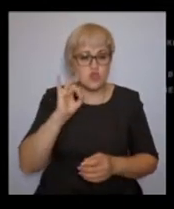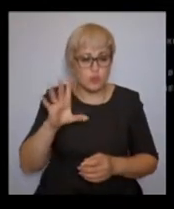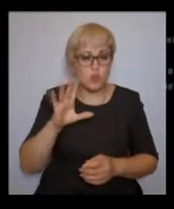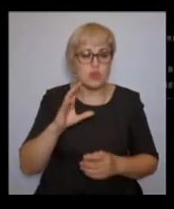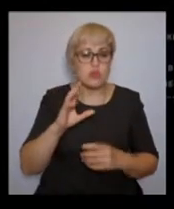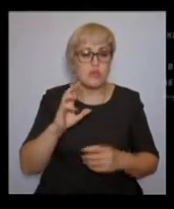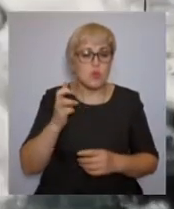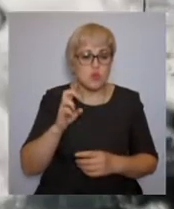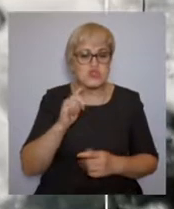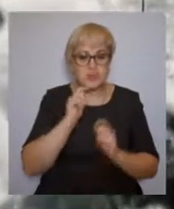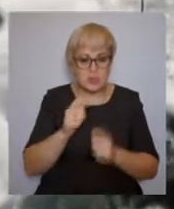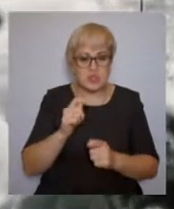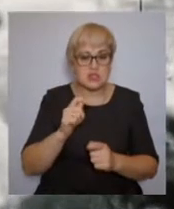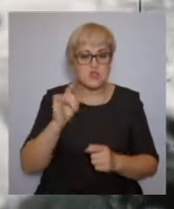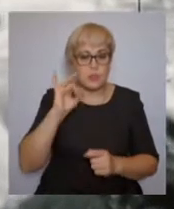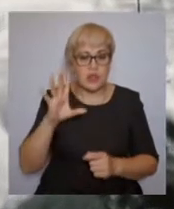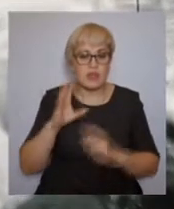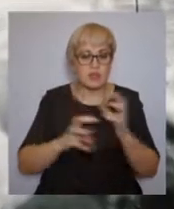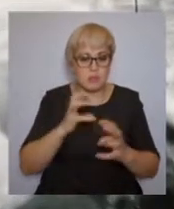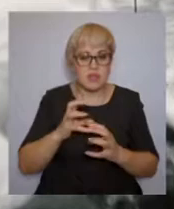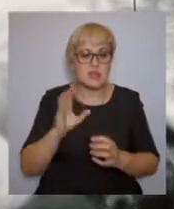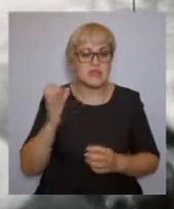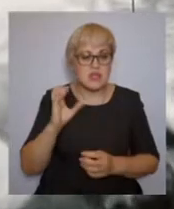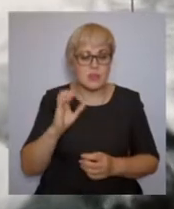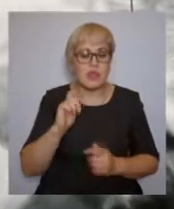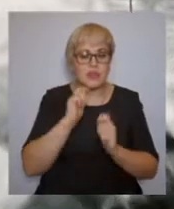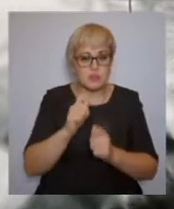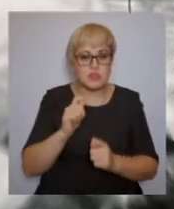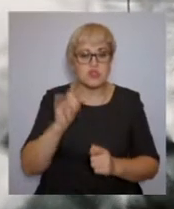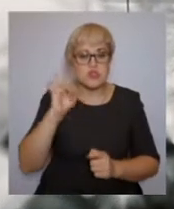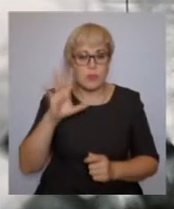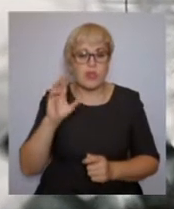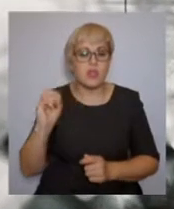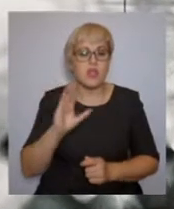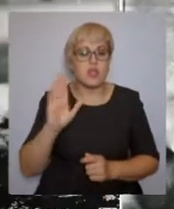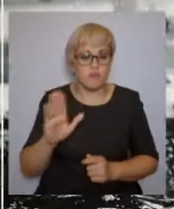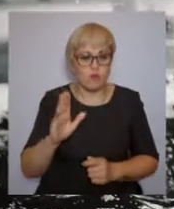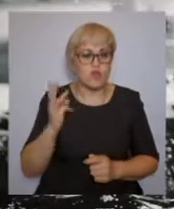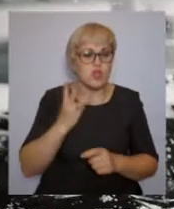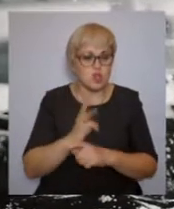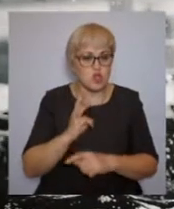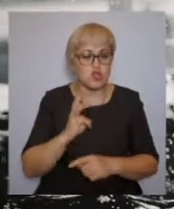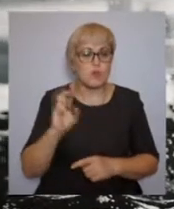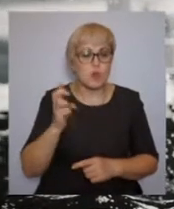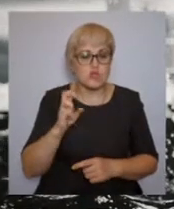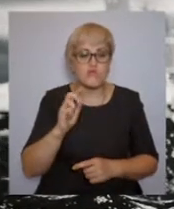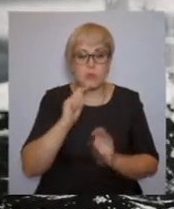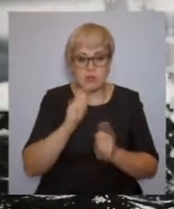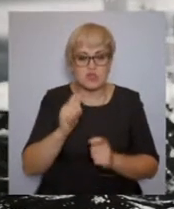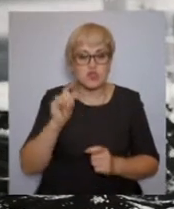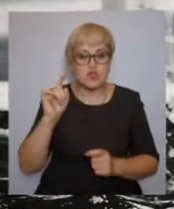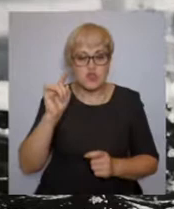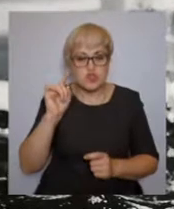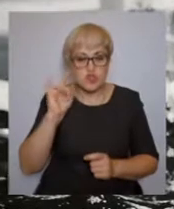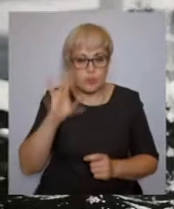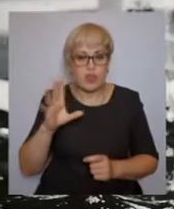серебряный призер чемпионата европы прежде отзывы призер чемпионата европы чемпионка россии 1998